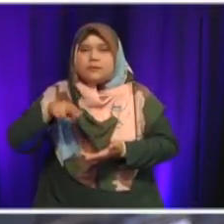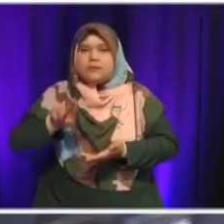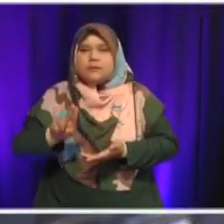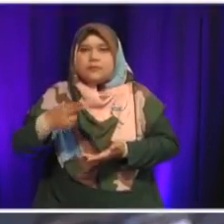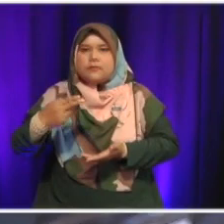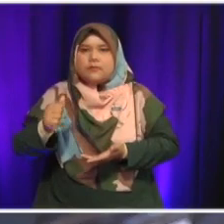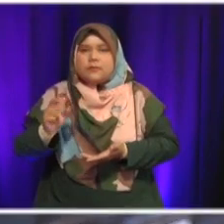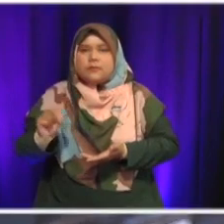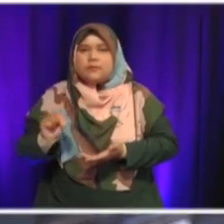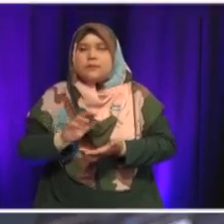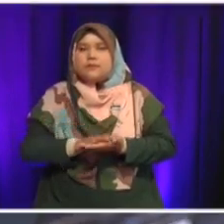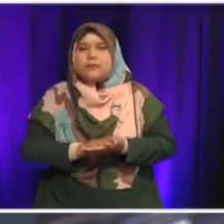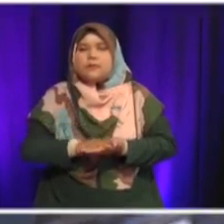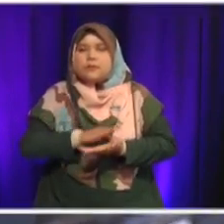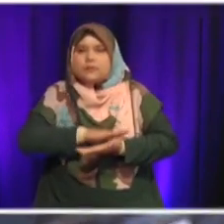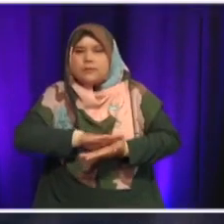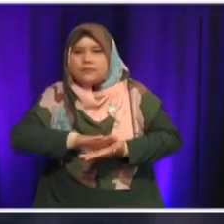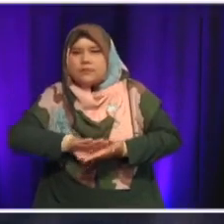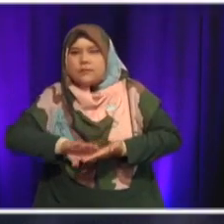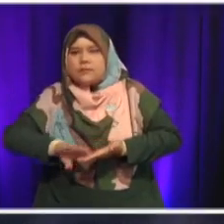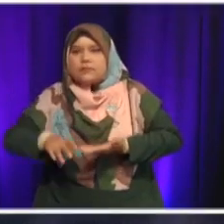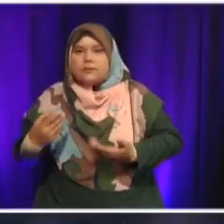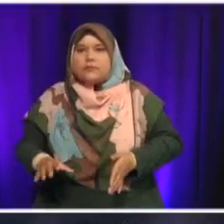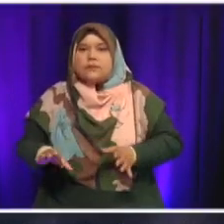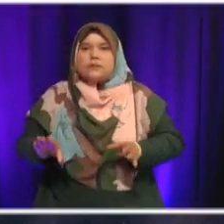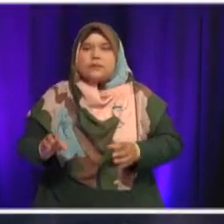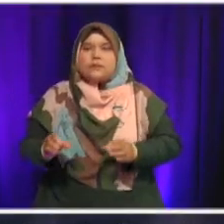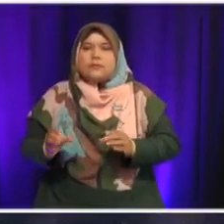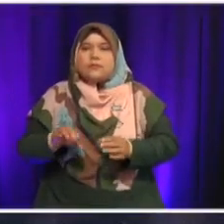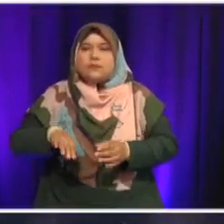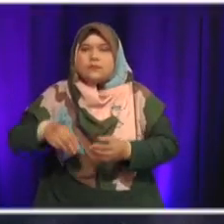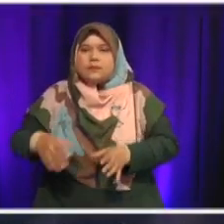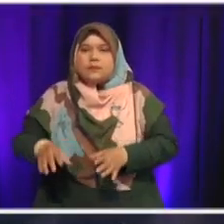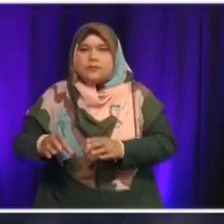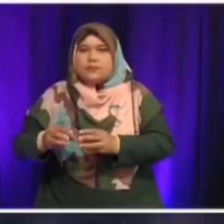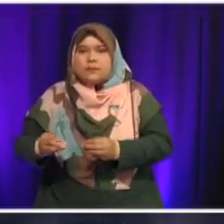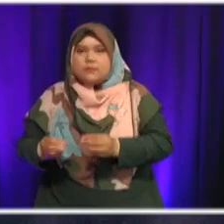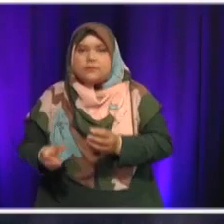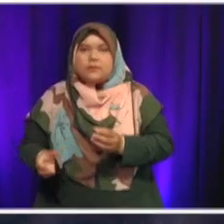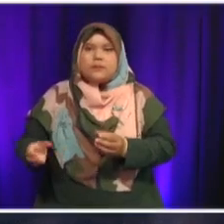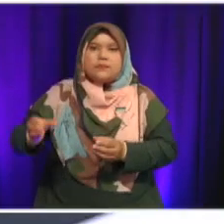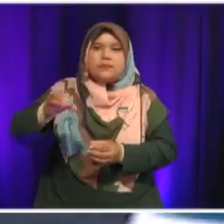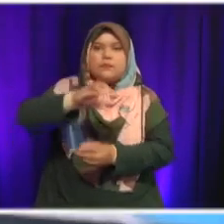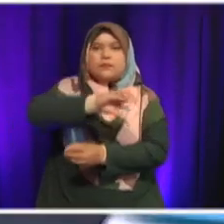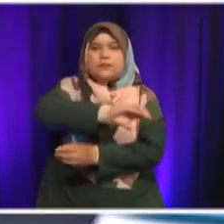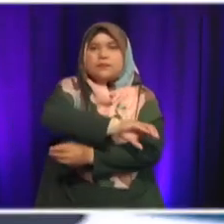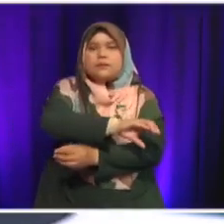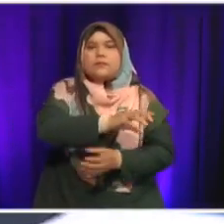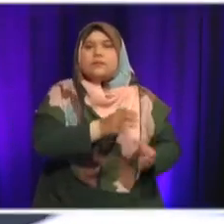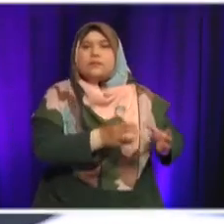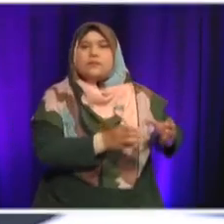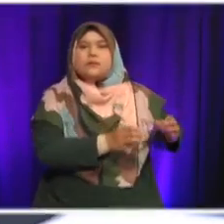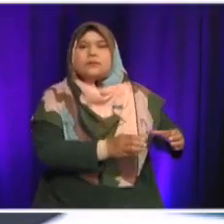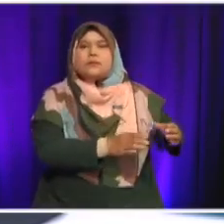di sini masukkan Satukan smule satu kita letak di sini Satukan semula ke dalam